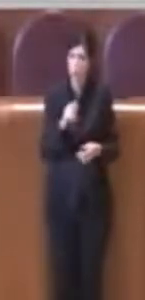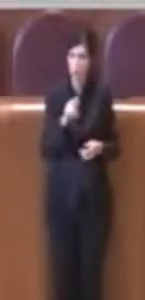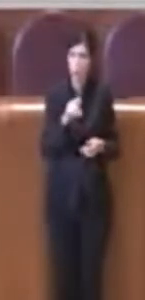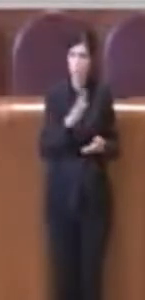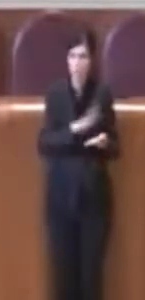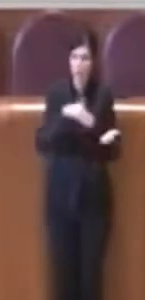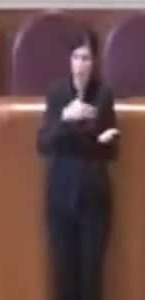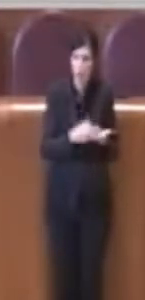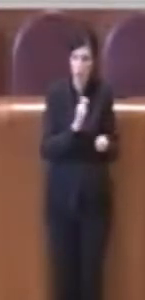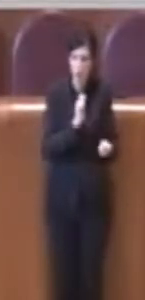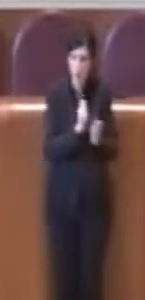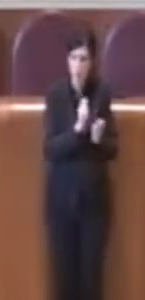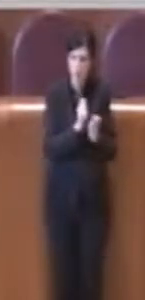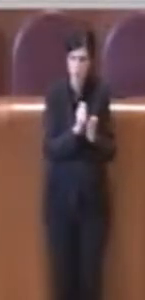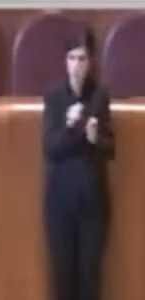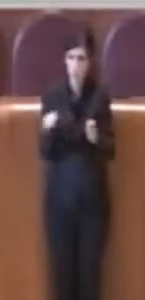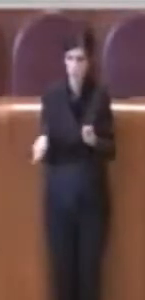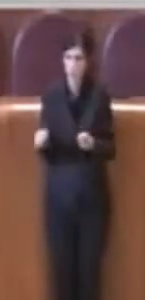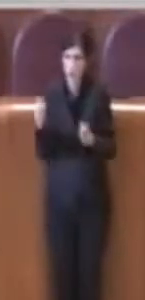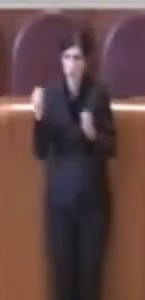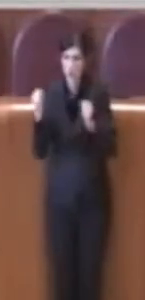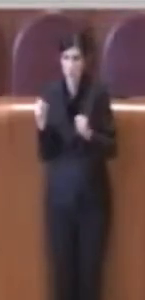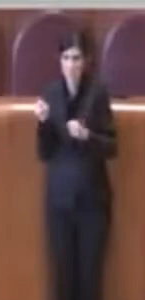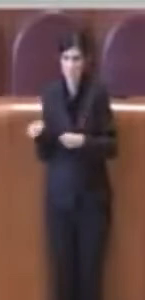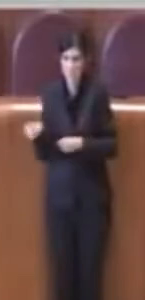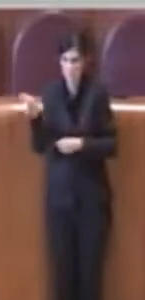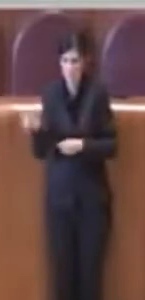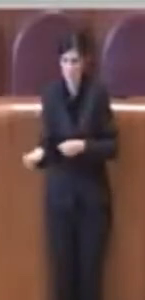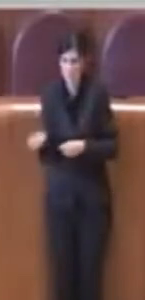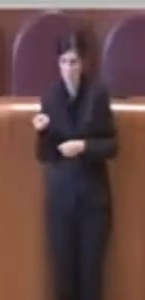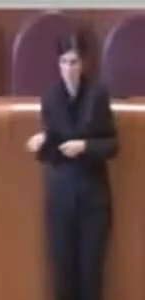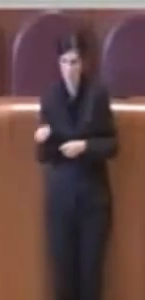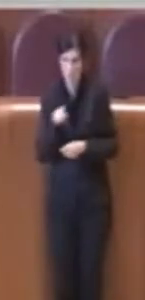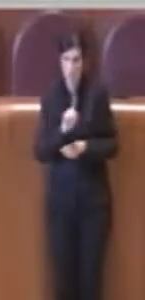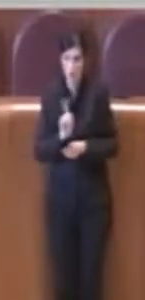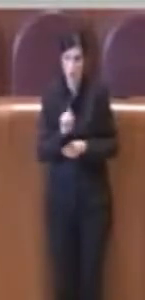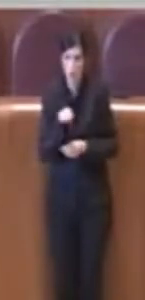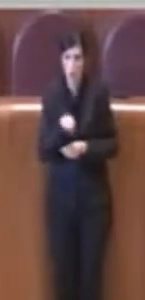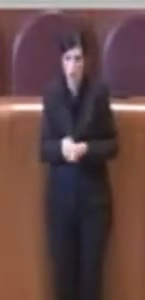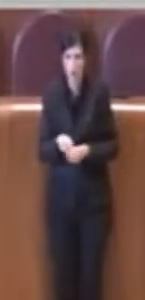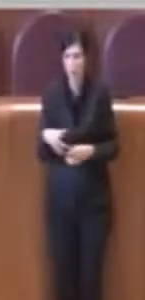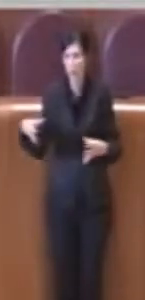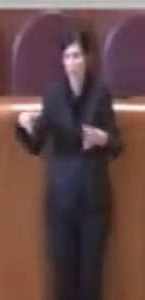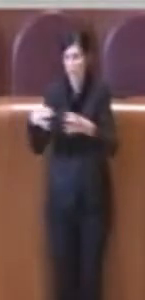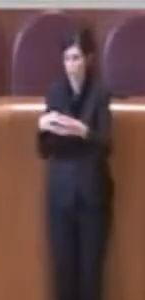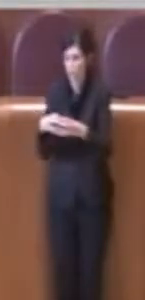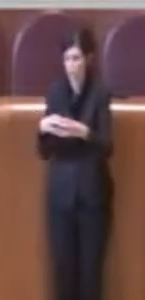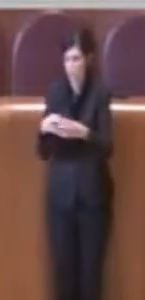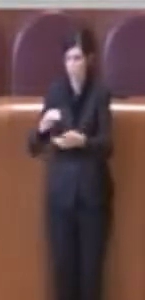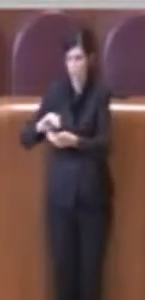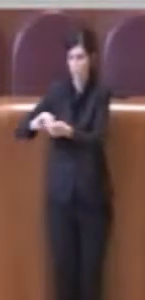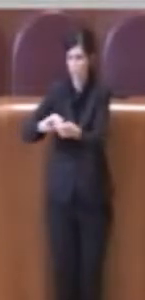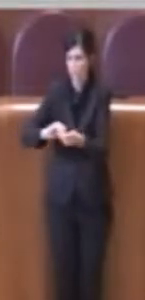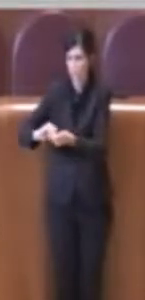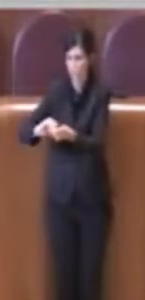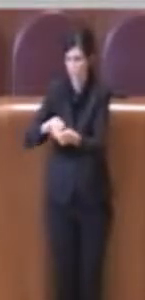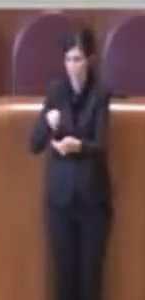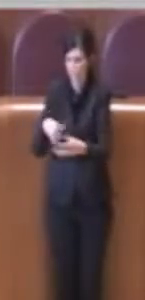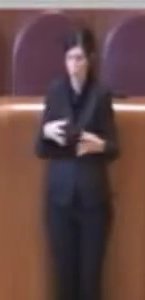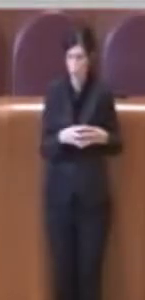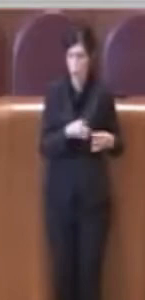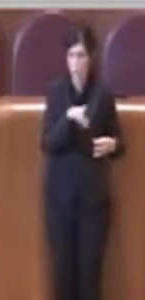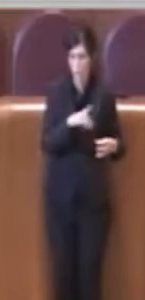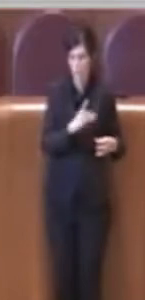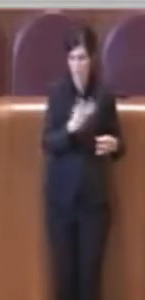residente. Non schierarsi apertamente solo con alcune associazioni di residenti come fa ad esempio il PD nel primo